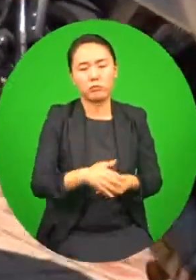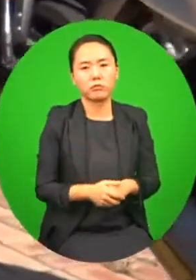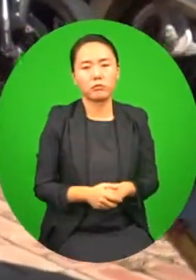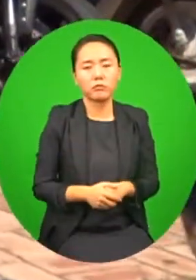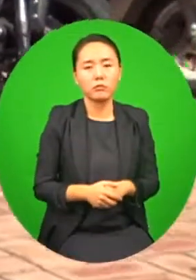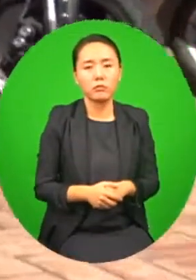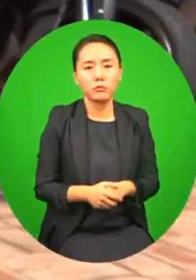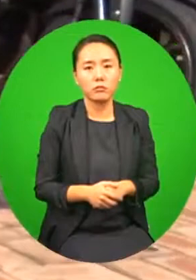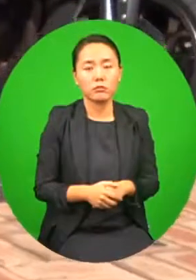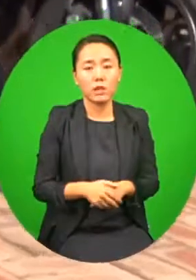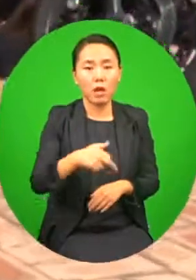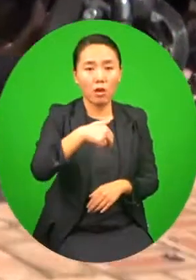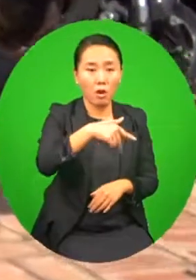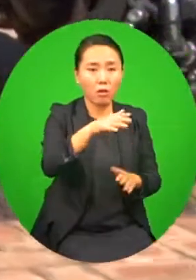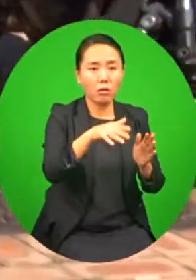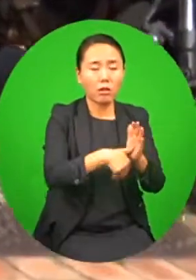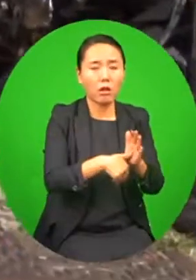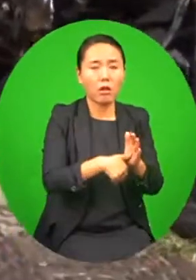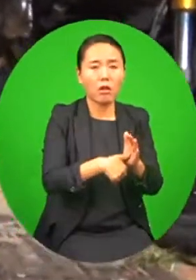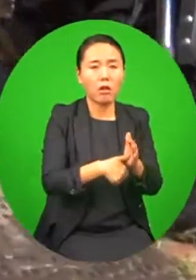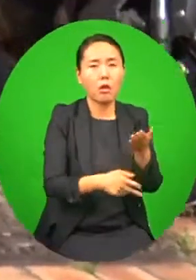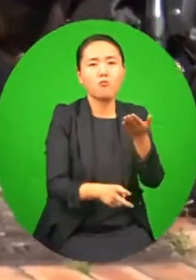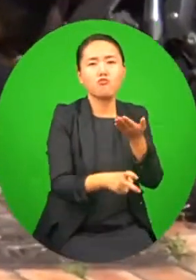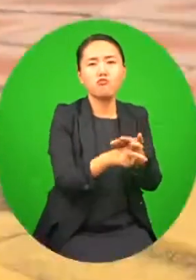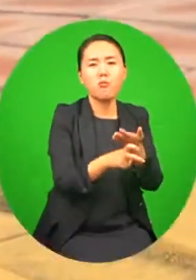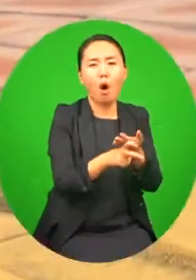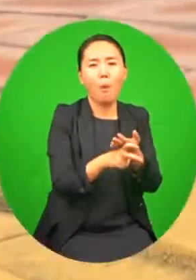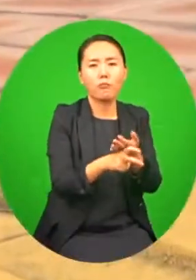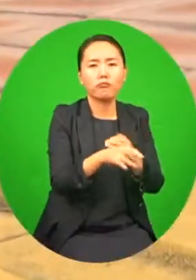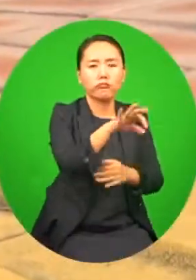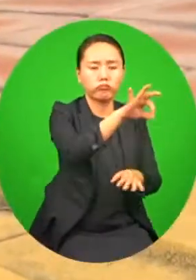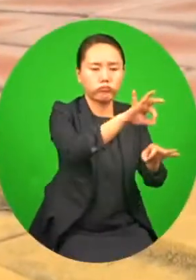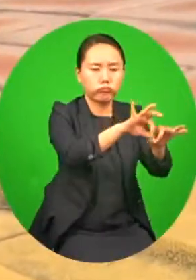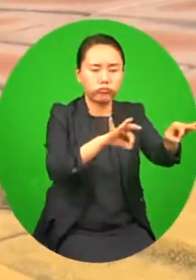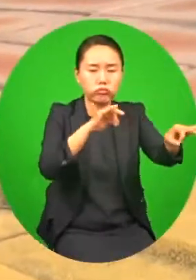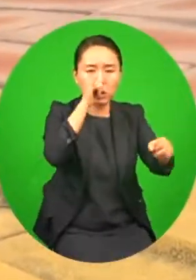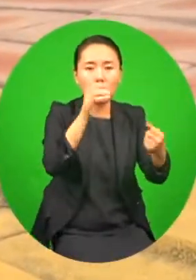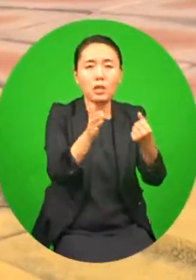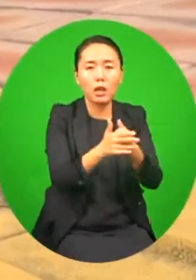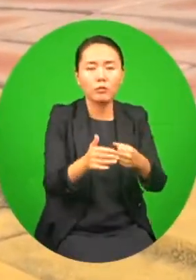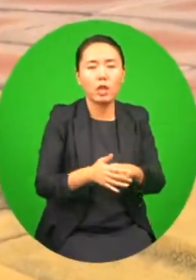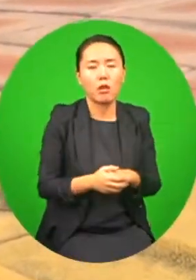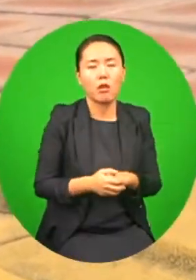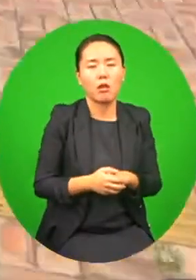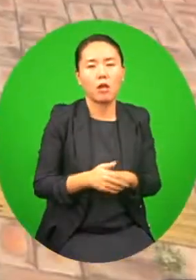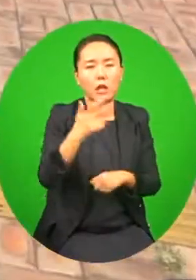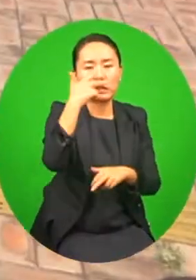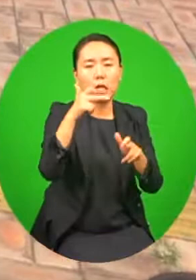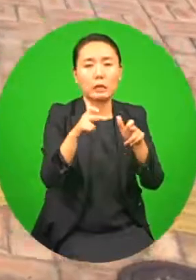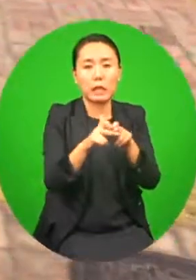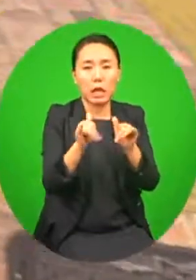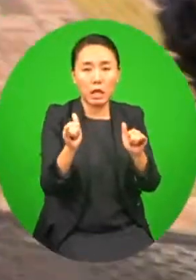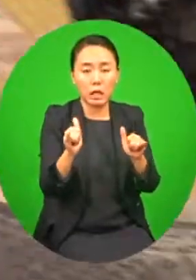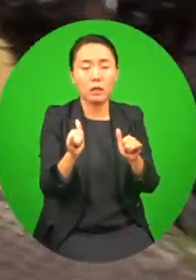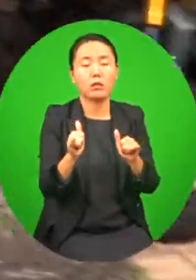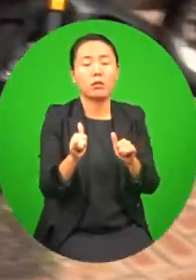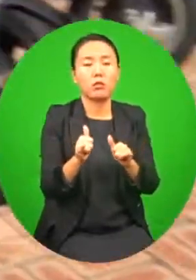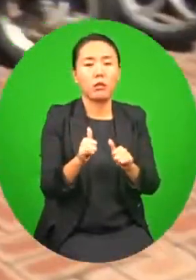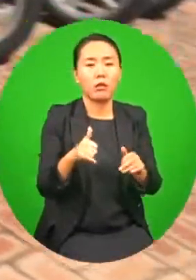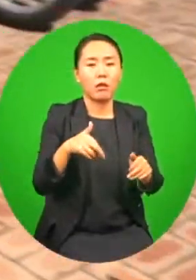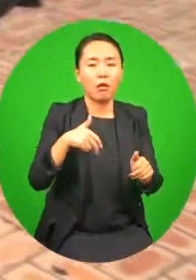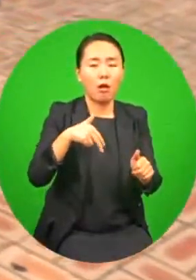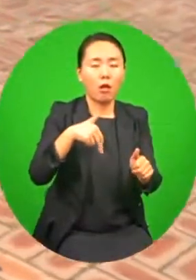인도에 불법 주차된 오토바이들, 휠체어 통행을 방해하는 데다가 시각장애인들은 부딪혀 다치는 경우도 많습니다.